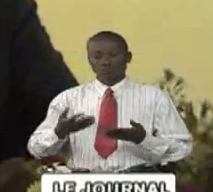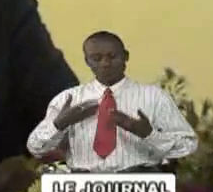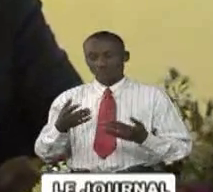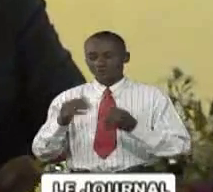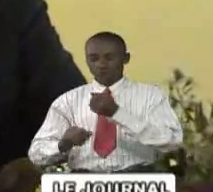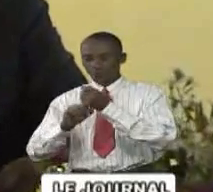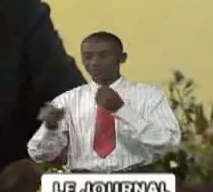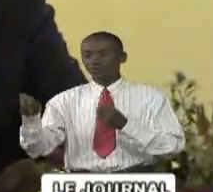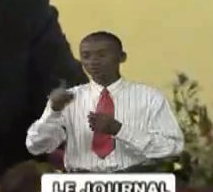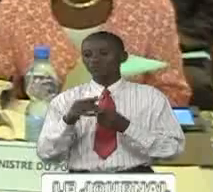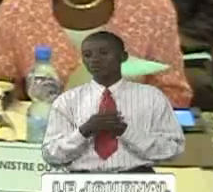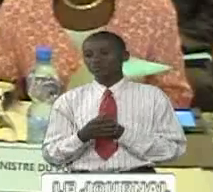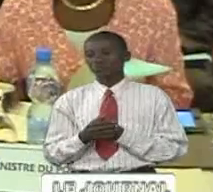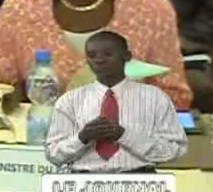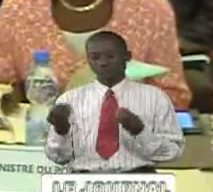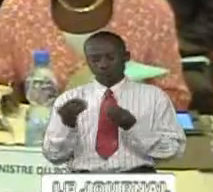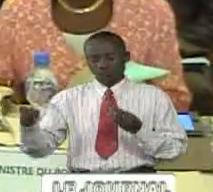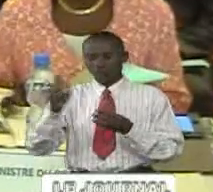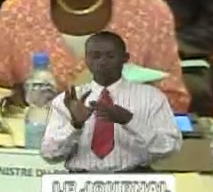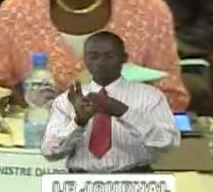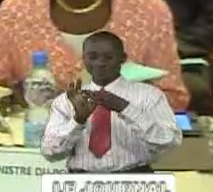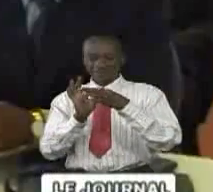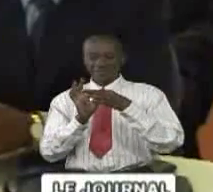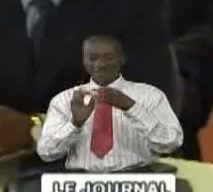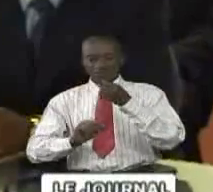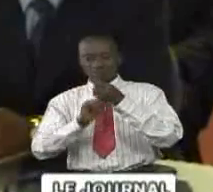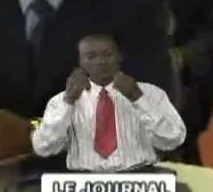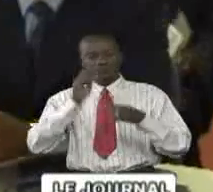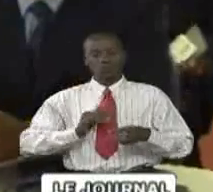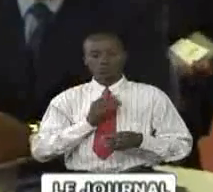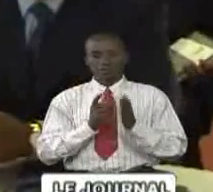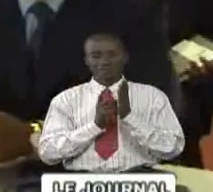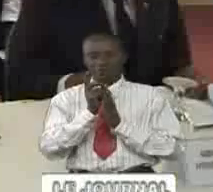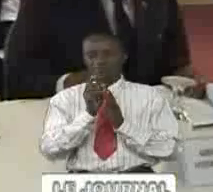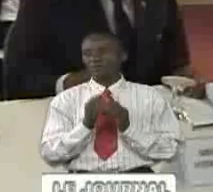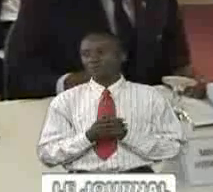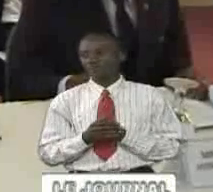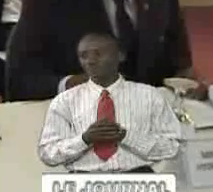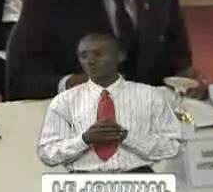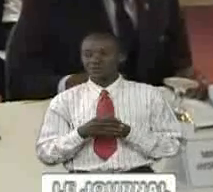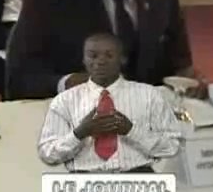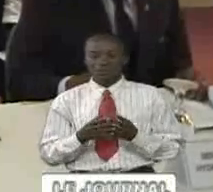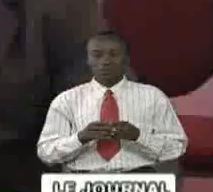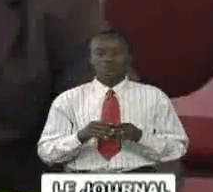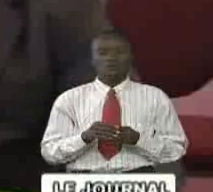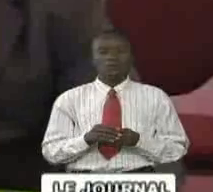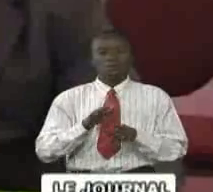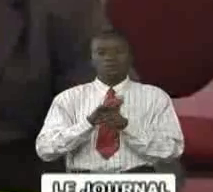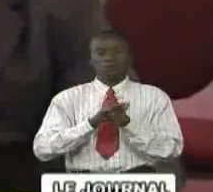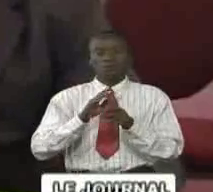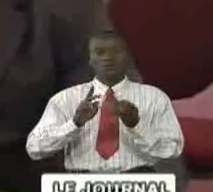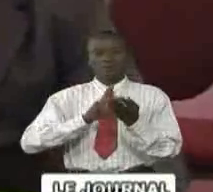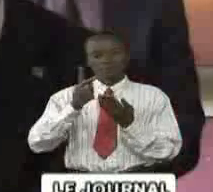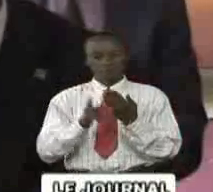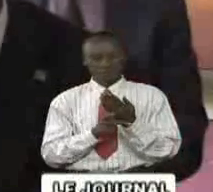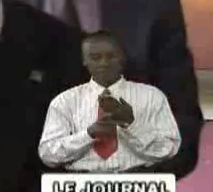les autres partenaires de développement. Les membres du gouvernement vont également se prononcer sur l'exécution des programmes par le Bureau central de